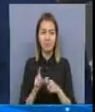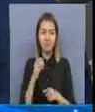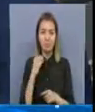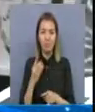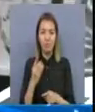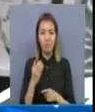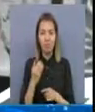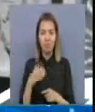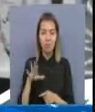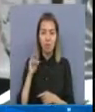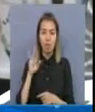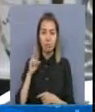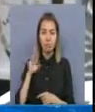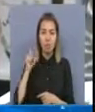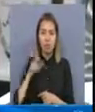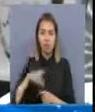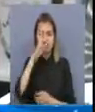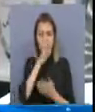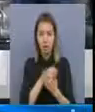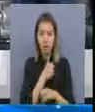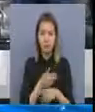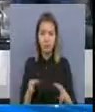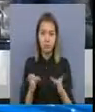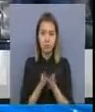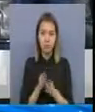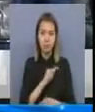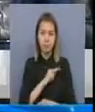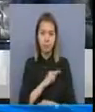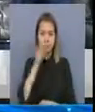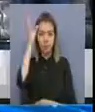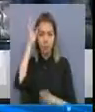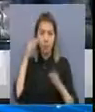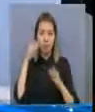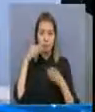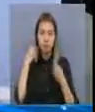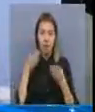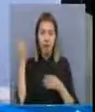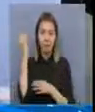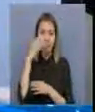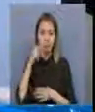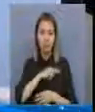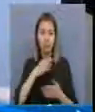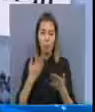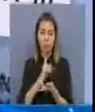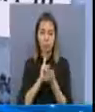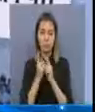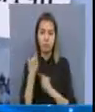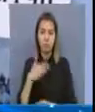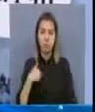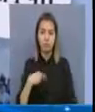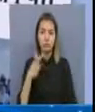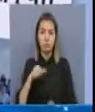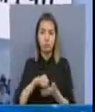қоғамдық қорының төрайымы Мария Мабышева мемлекеттік жекеменшік серіктестік негізінде білім беру нысандарын жарықтандыру жүйесін жаңарту және оны